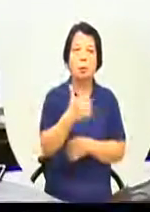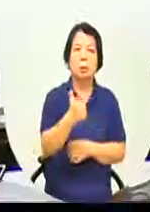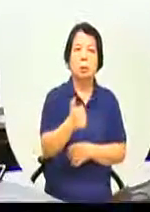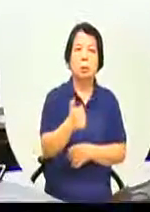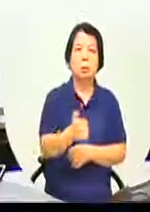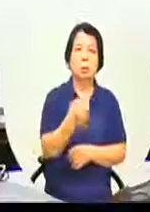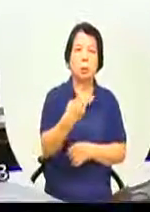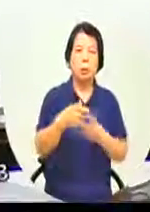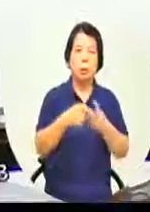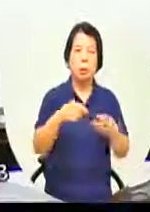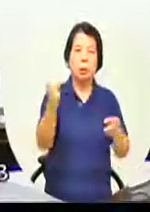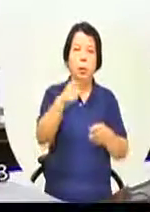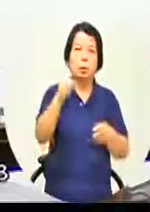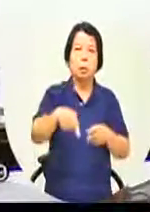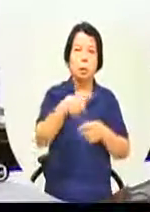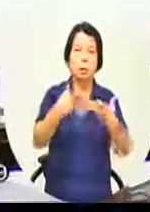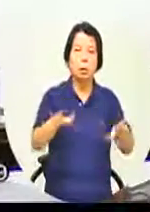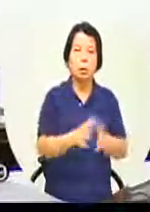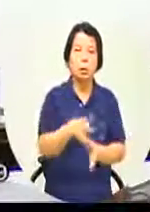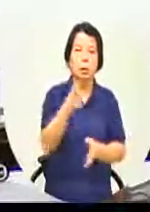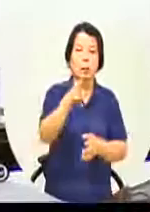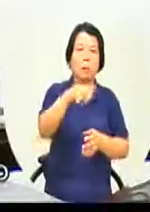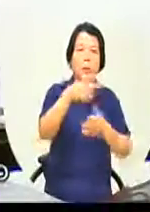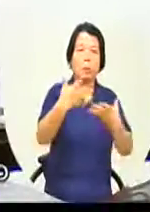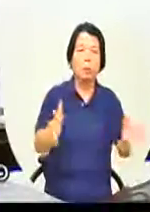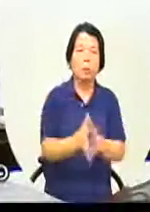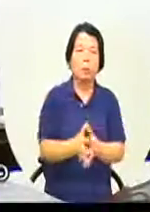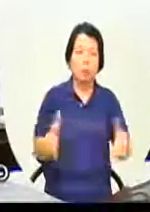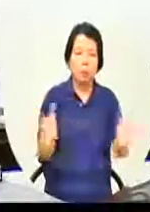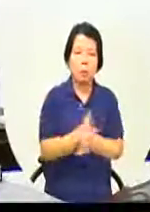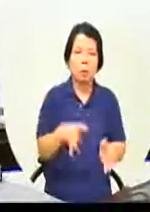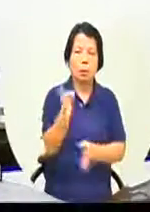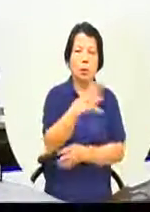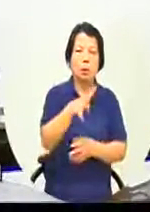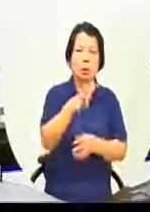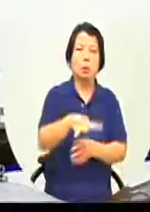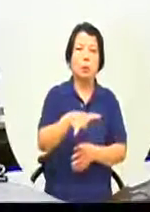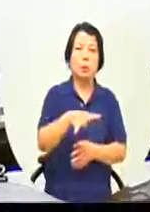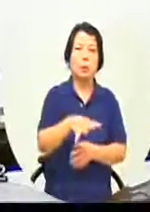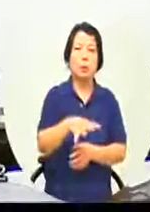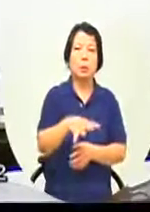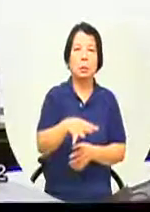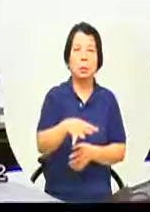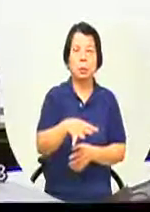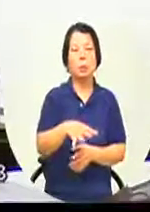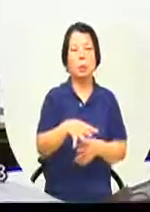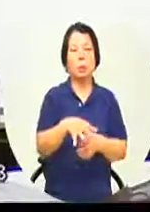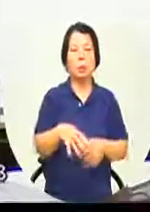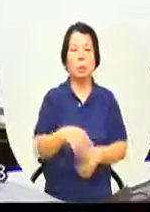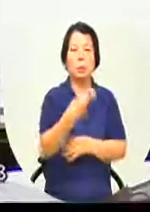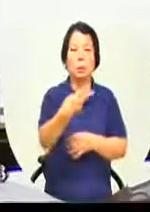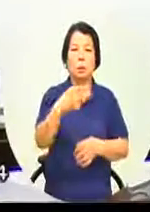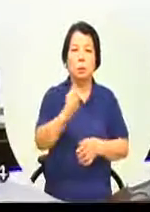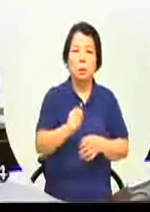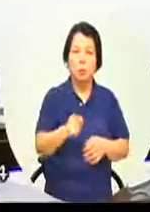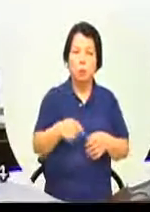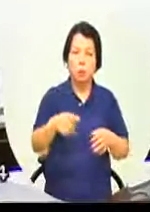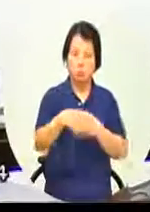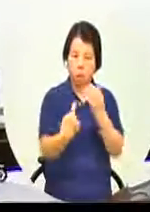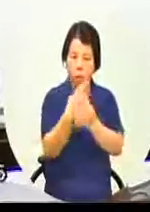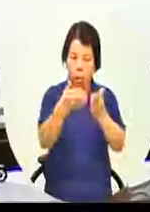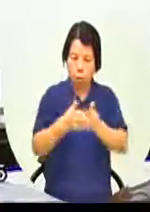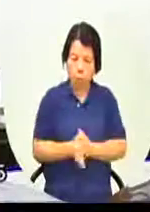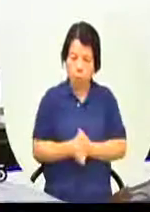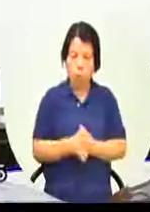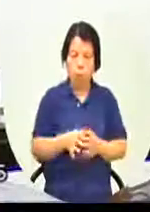上1230公顷，加到2255公顷，总共是4041公顷。这样子也只有占我